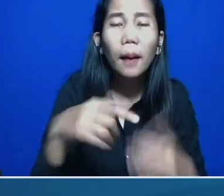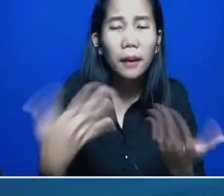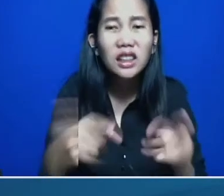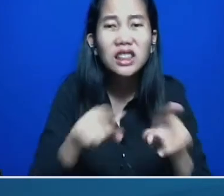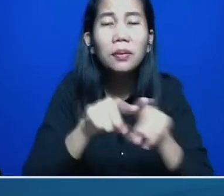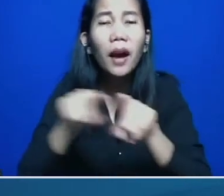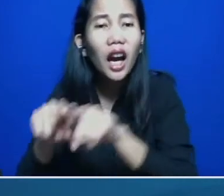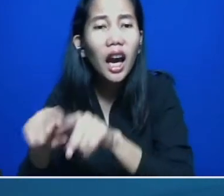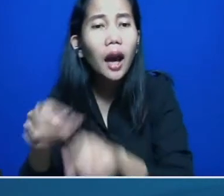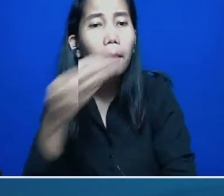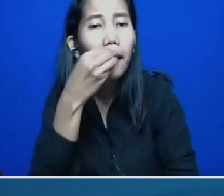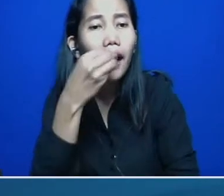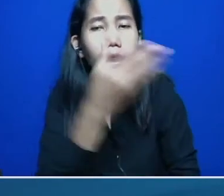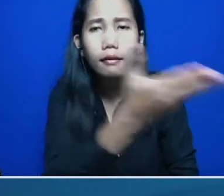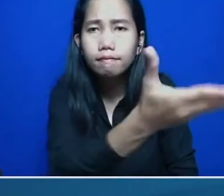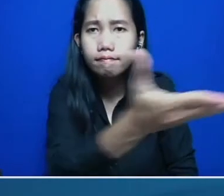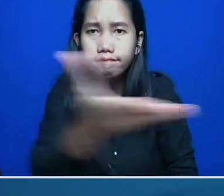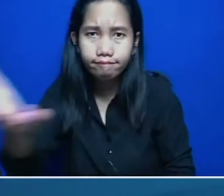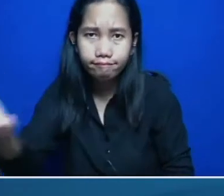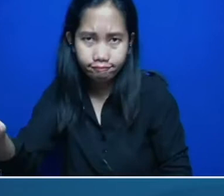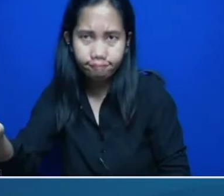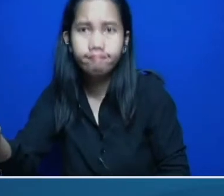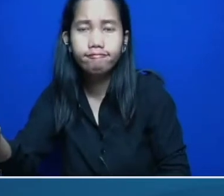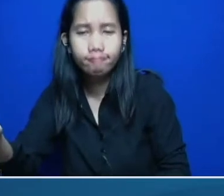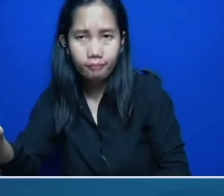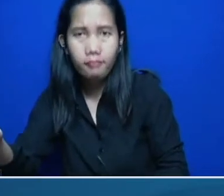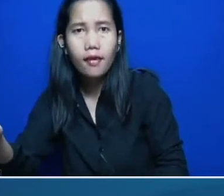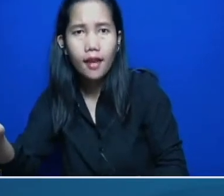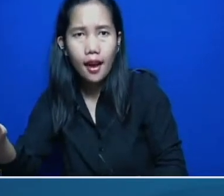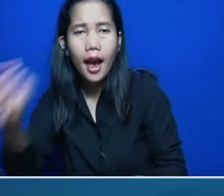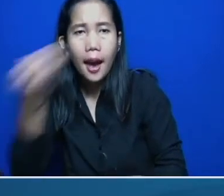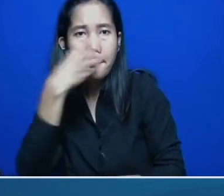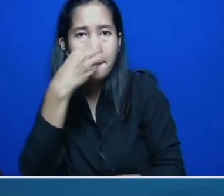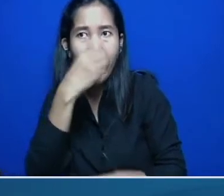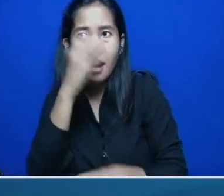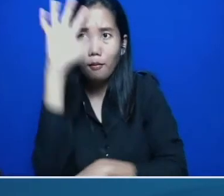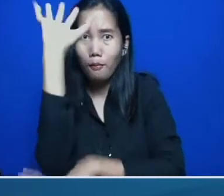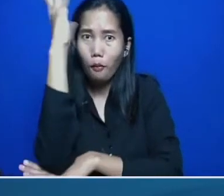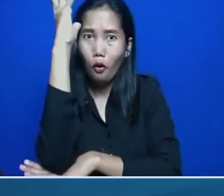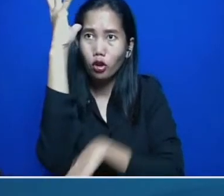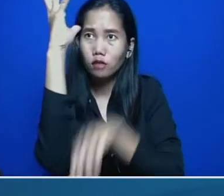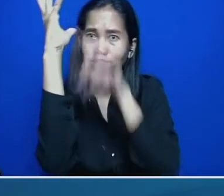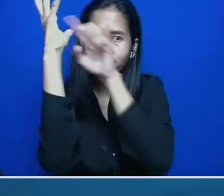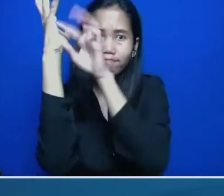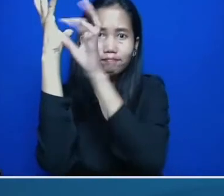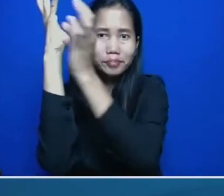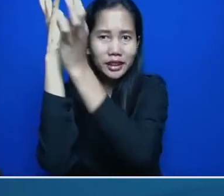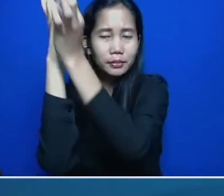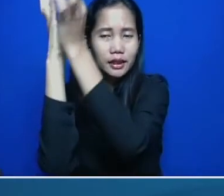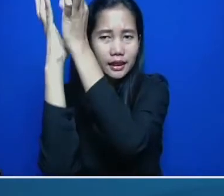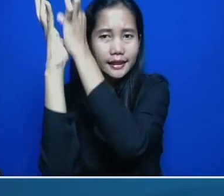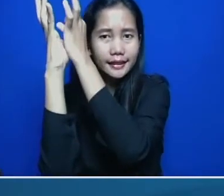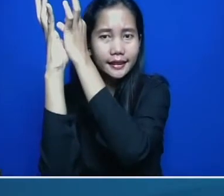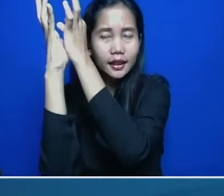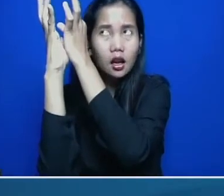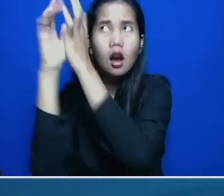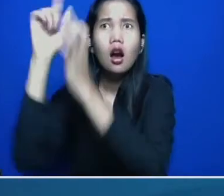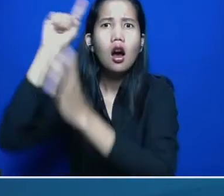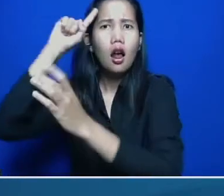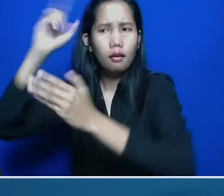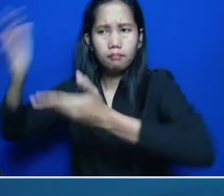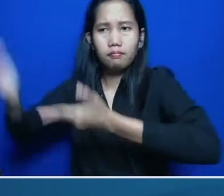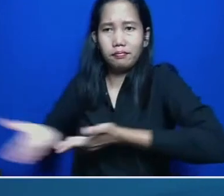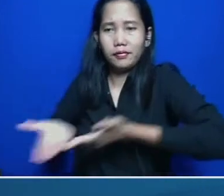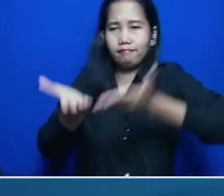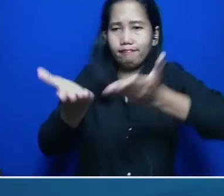satu makanan yang utama diberikan oleh Allah kepada kita manusia adalah tumbuh-tumbuhan yang berbiji